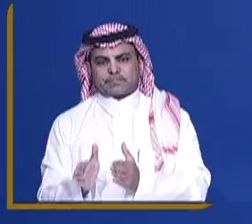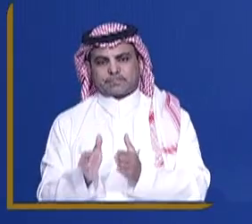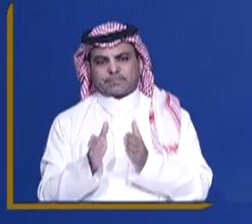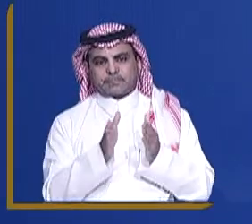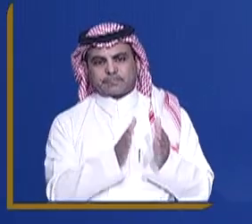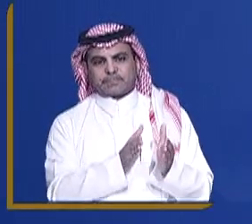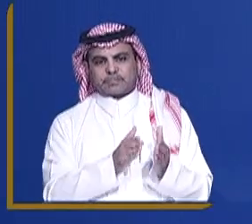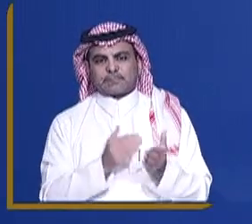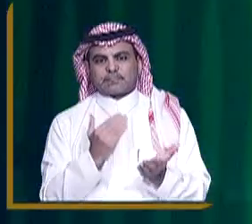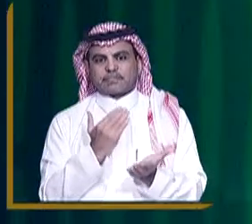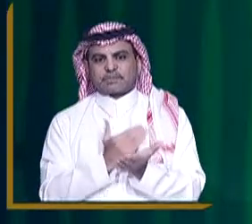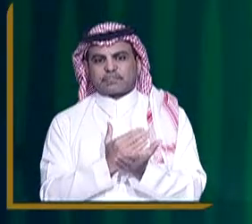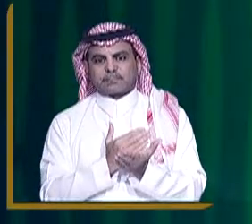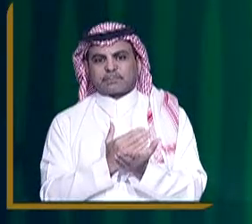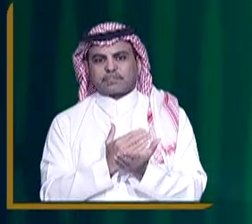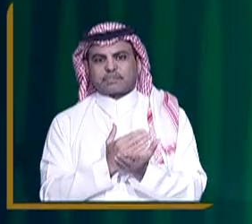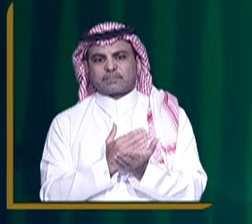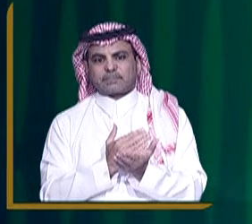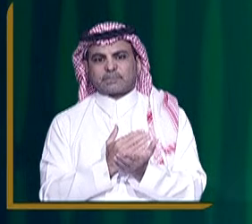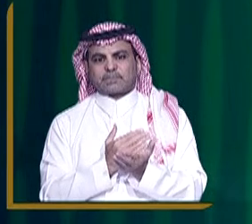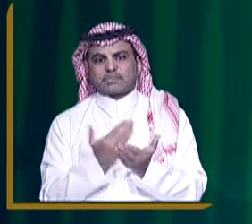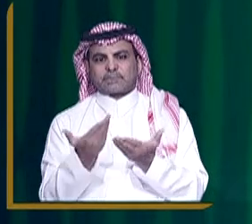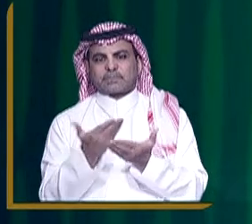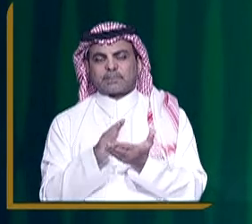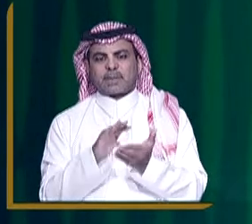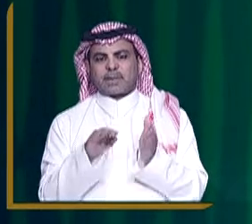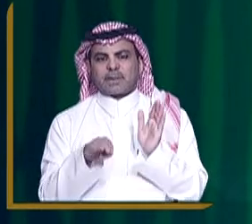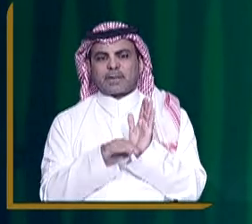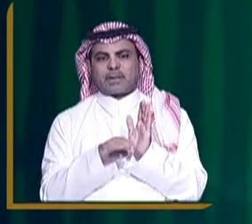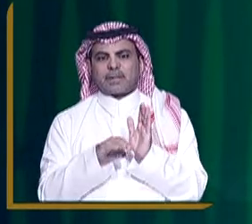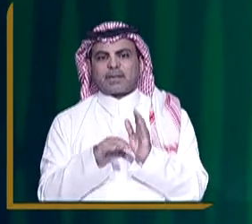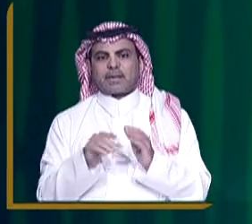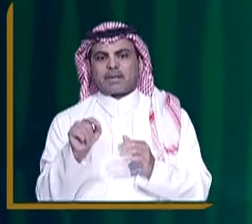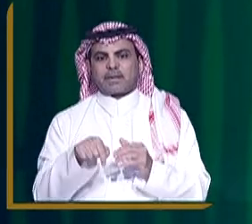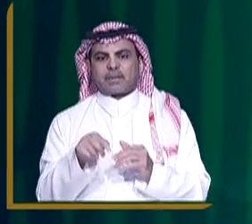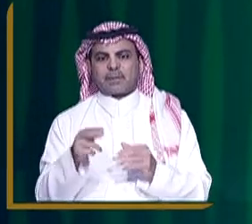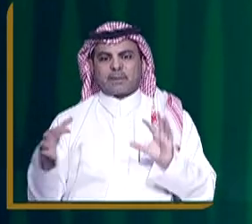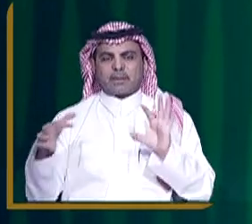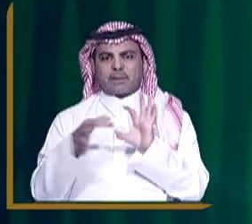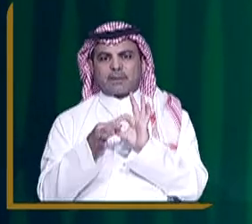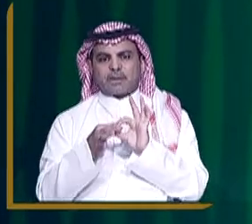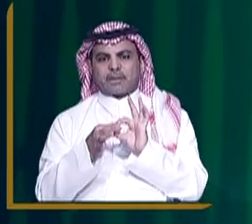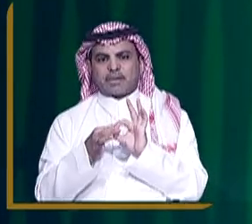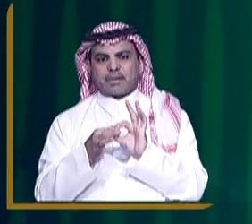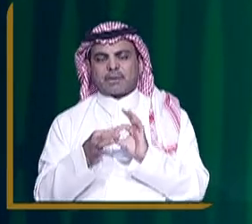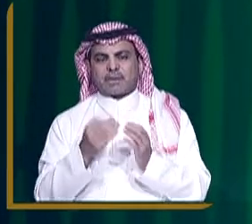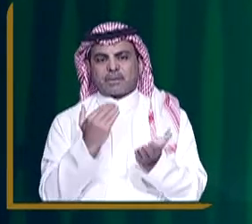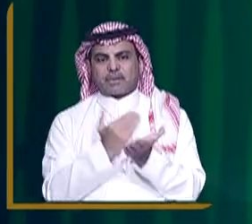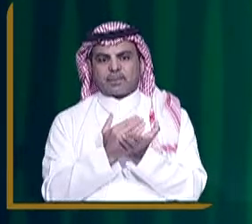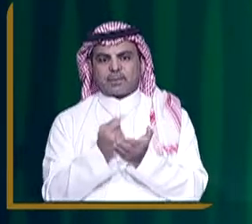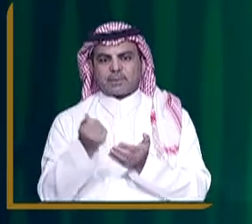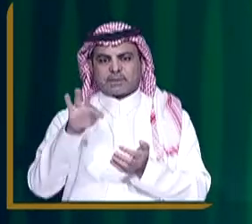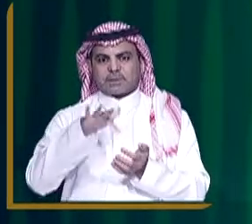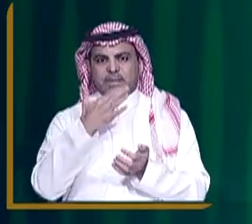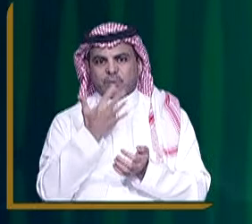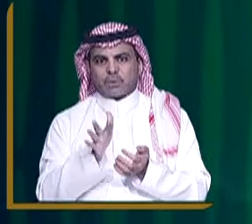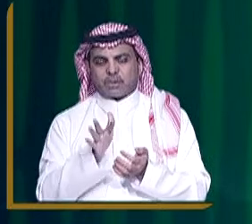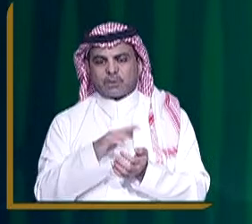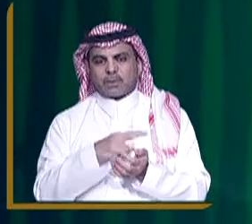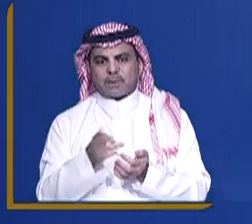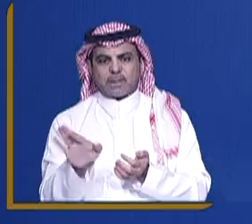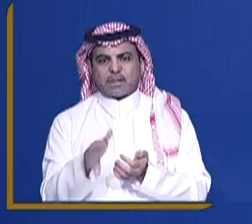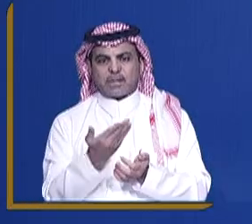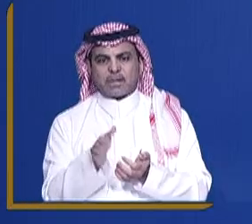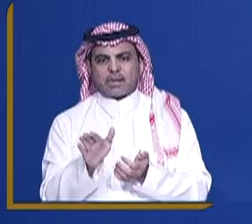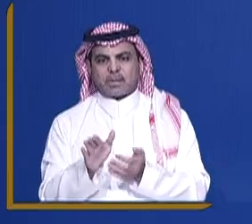الرخصة المهنية، الموضوع الذي يشغل كثير من المعلمين والمعلمات، هل هناك ارتباط ما بين الرخصة والعلاوة السنوية؟ طبعا